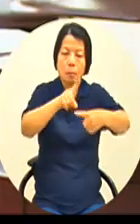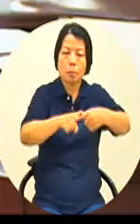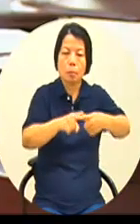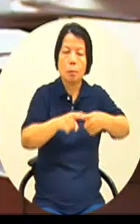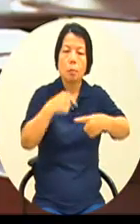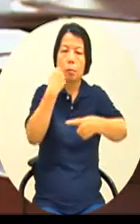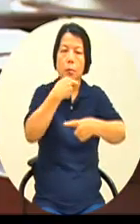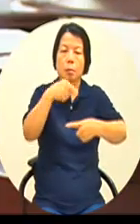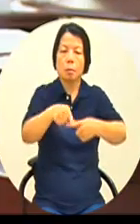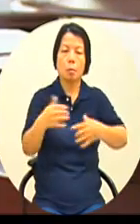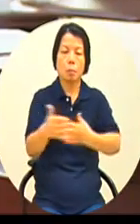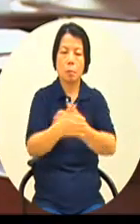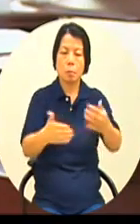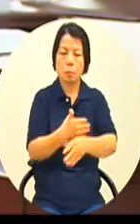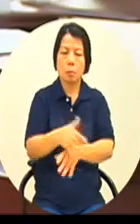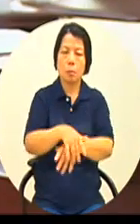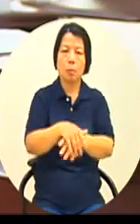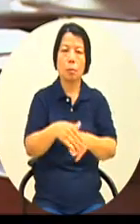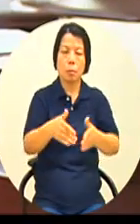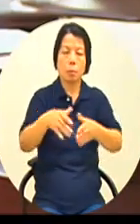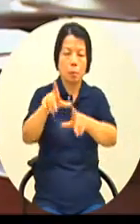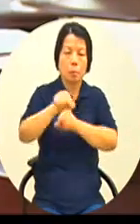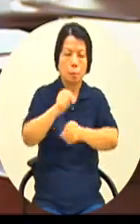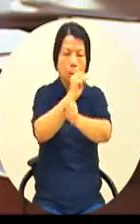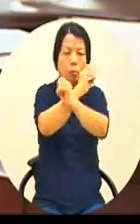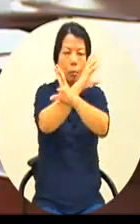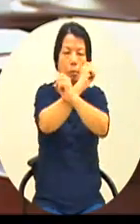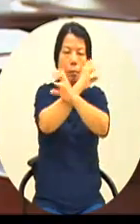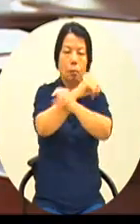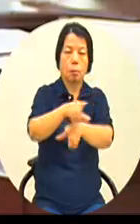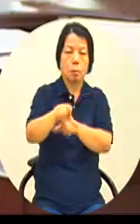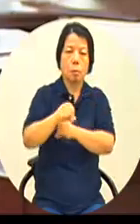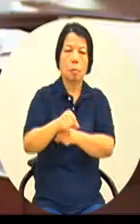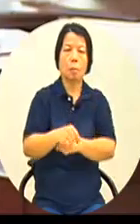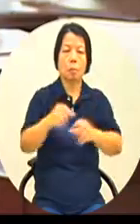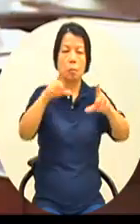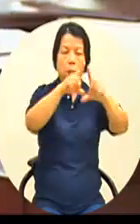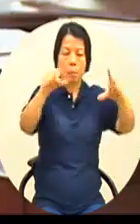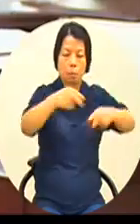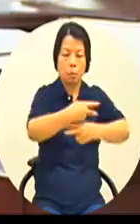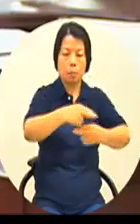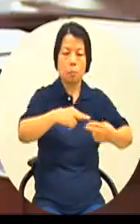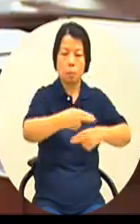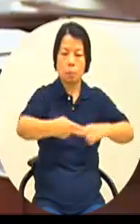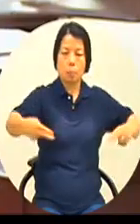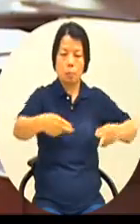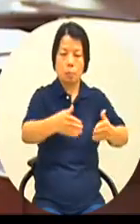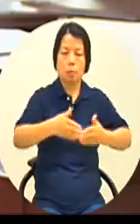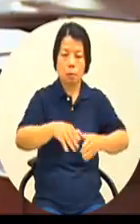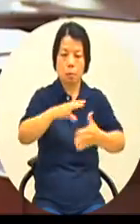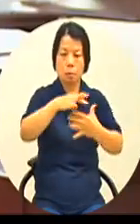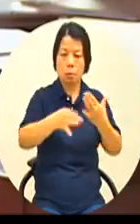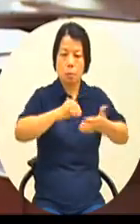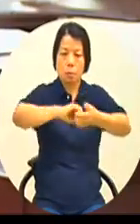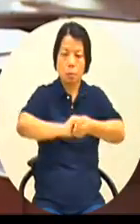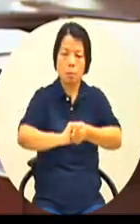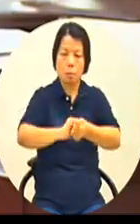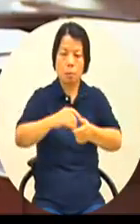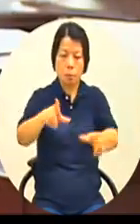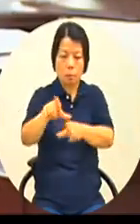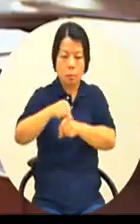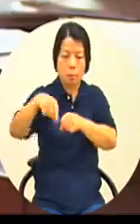及遵守标志、标线、号志规定之通行？